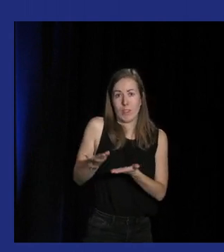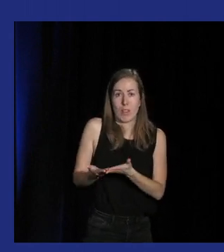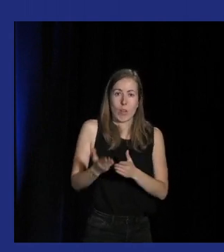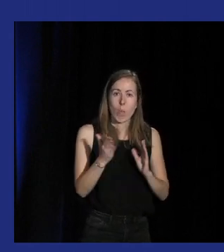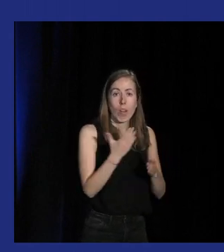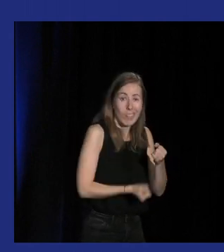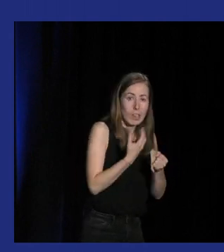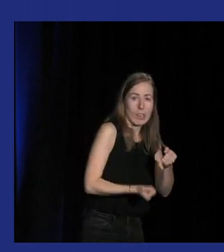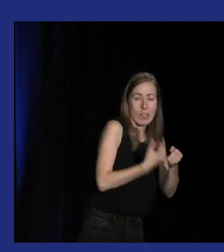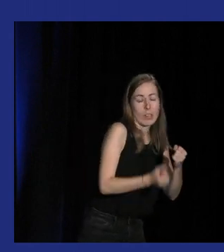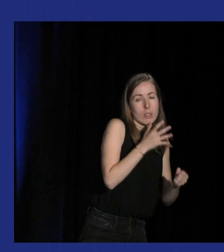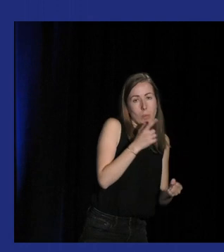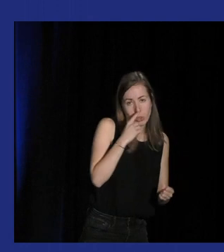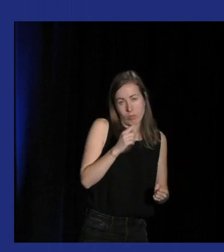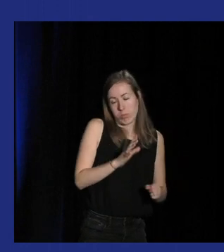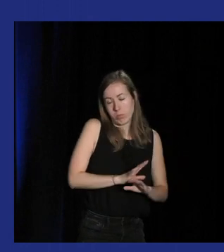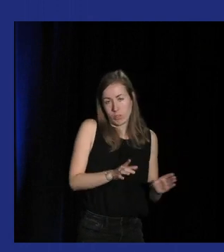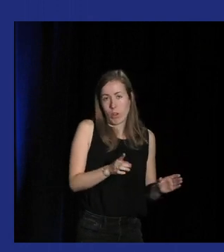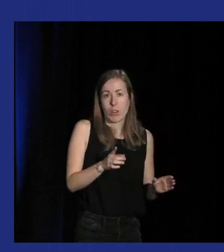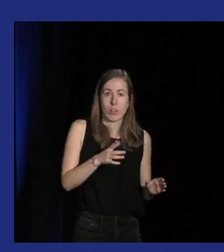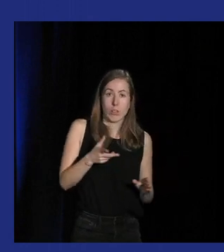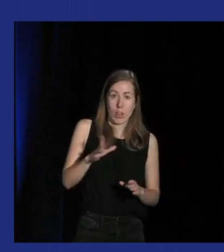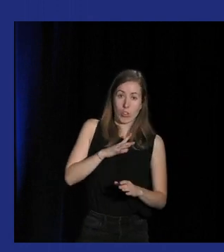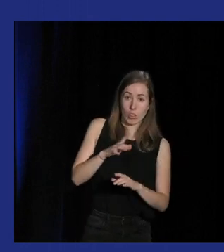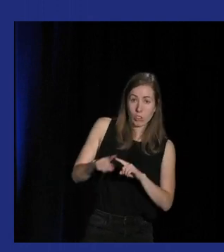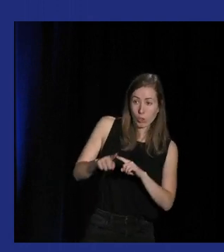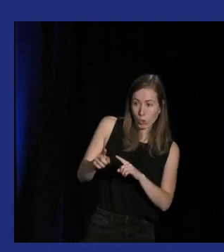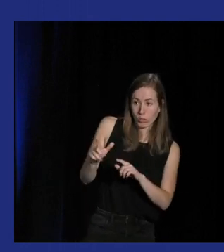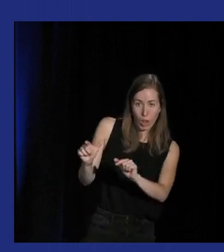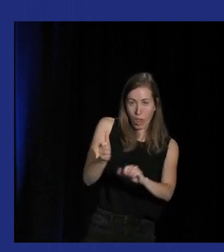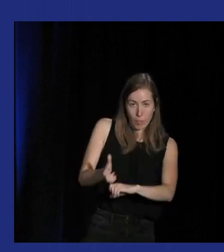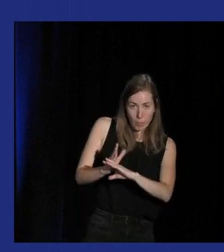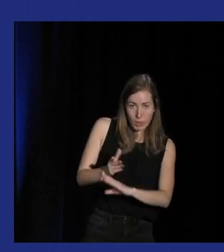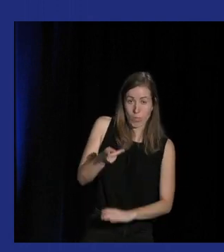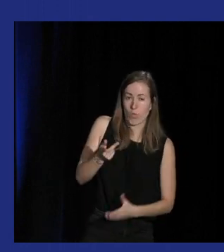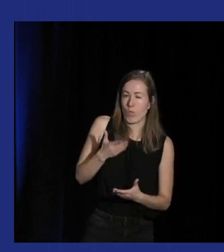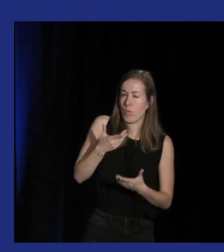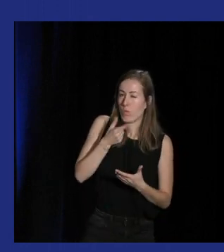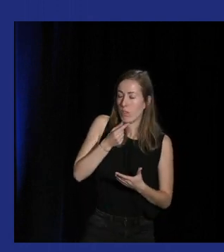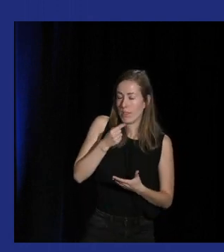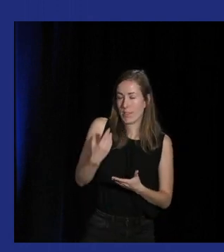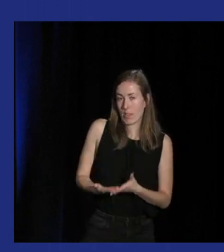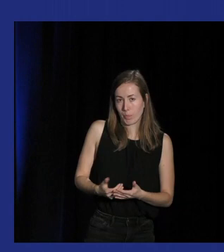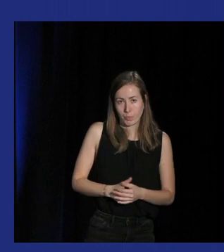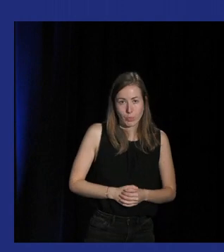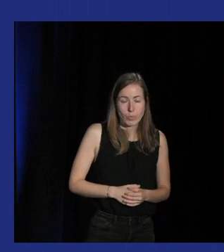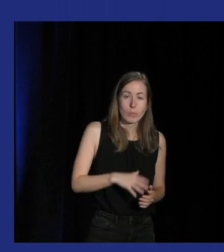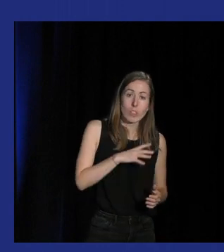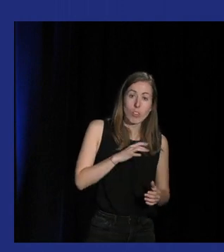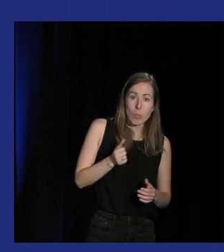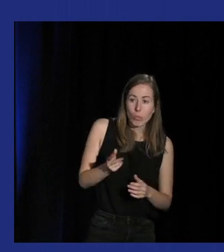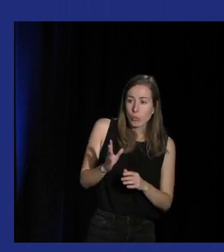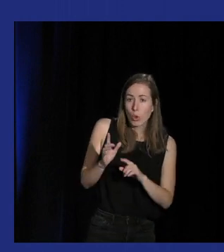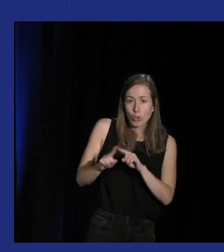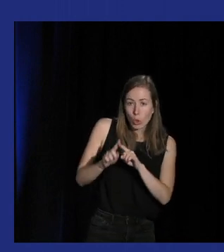Unity c'est plus simple d'utiliser un moteur de jeu existant et donc dans Waze vous avez plein de petits boutons des potentiomètres